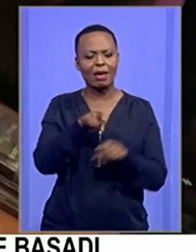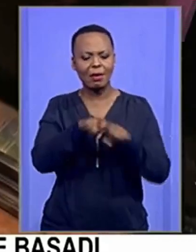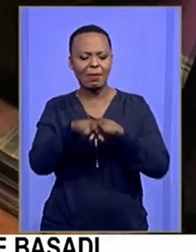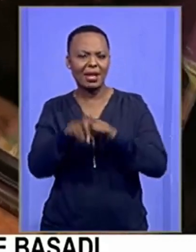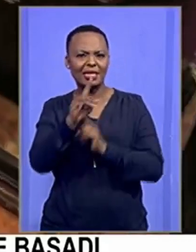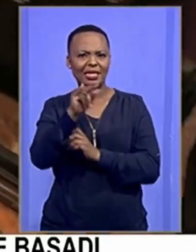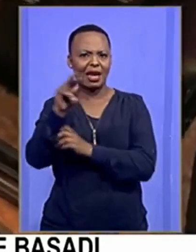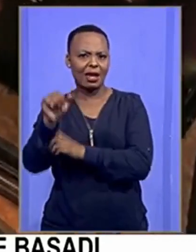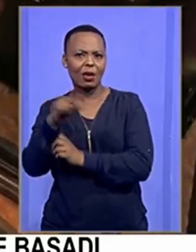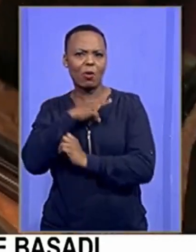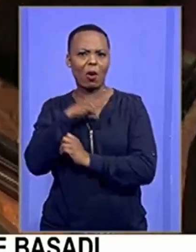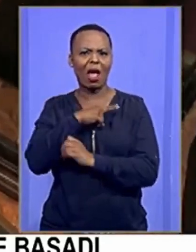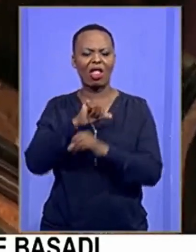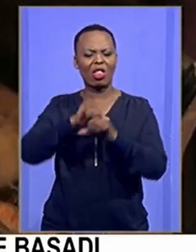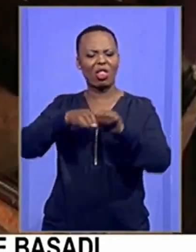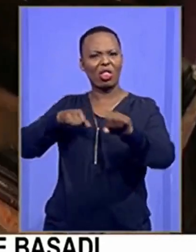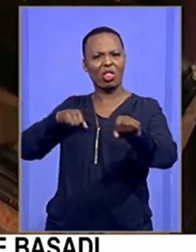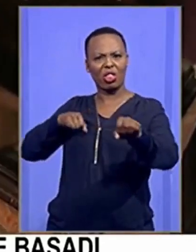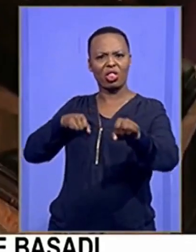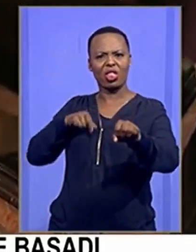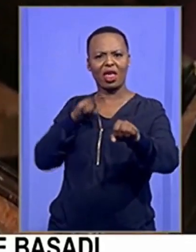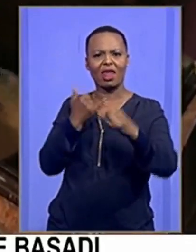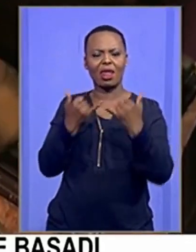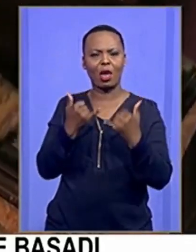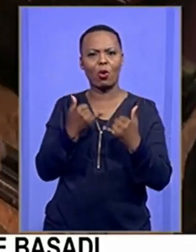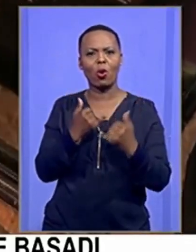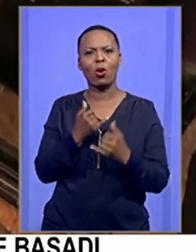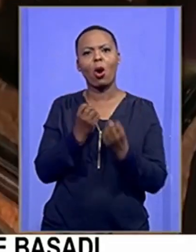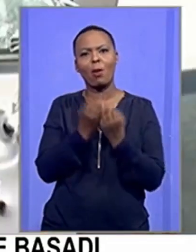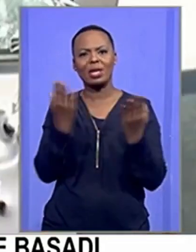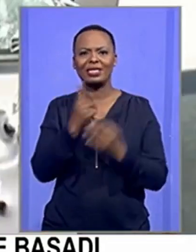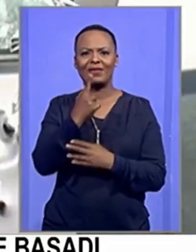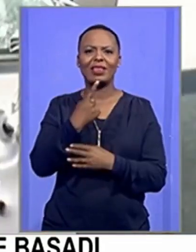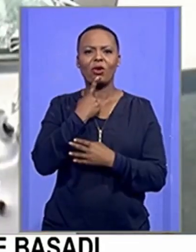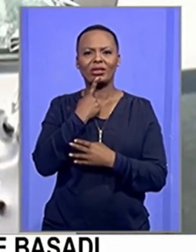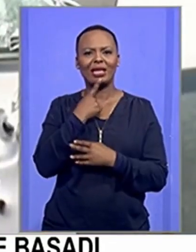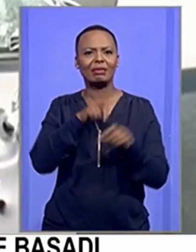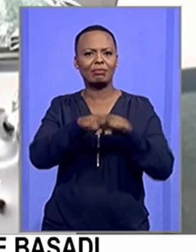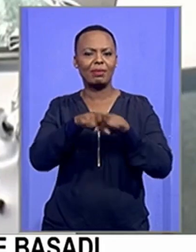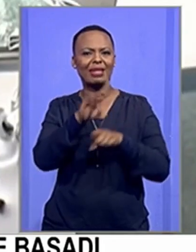DNA yeo mo lebakeng le e emeng go dikete tše 17.